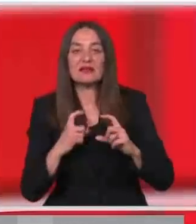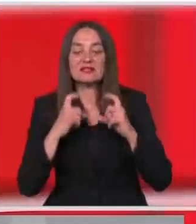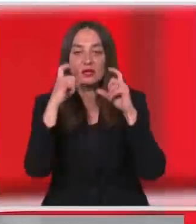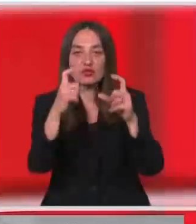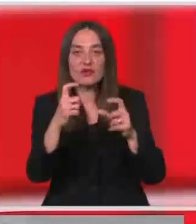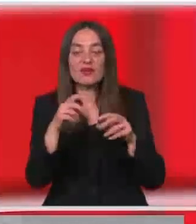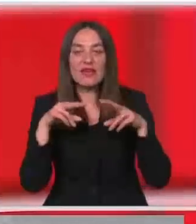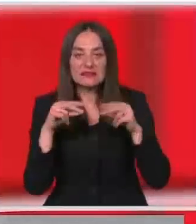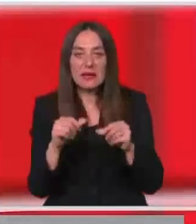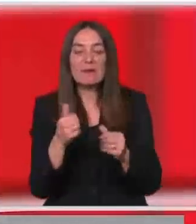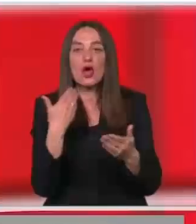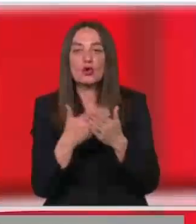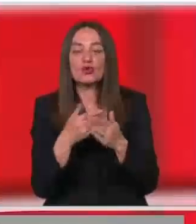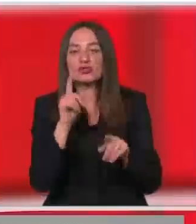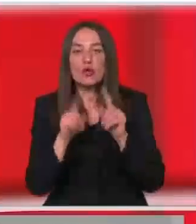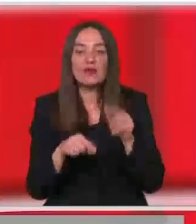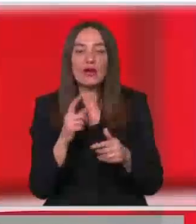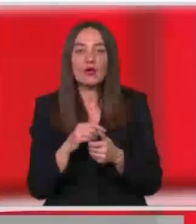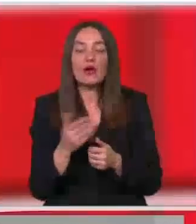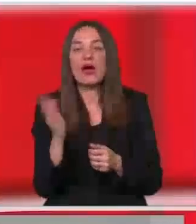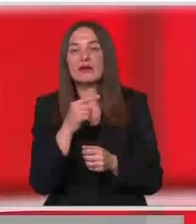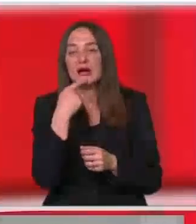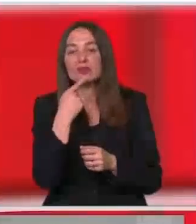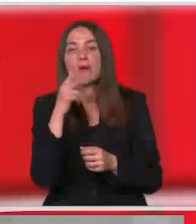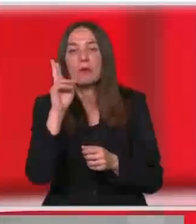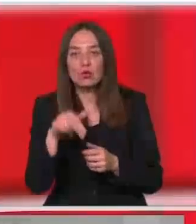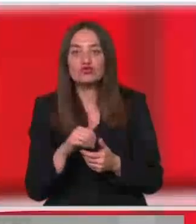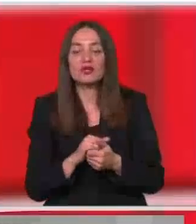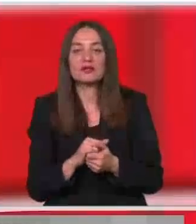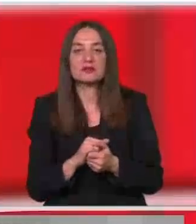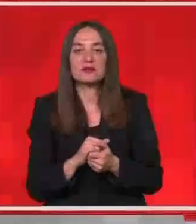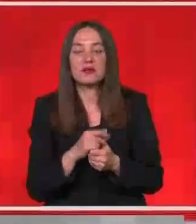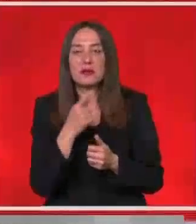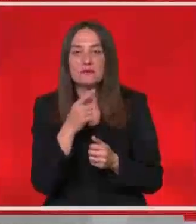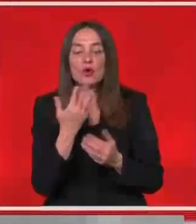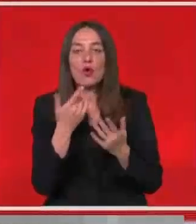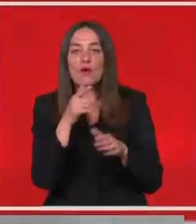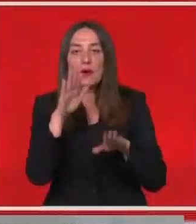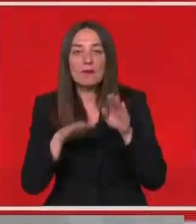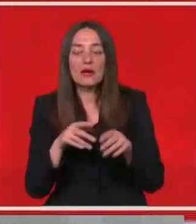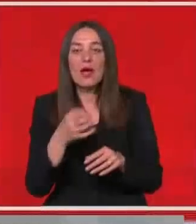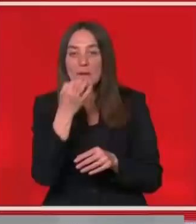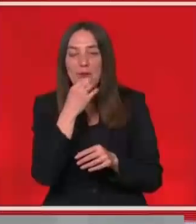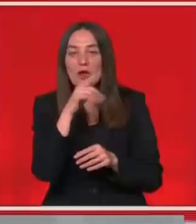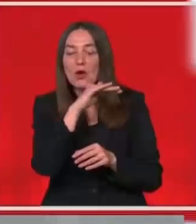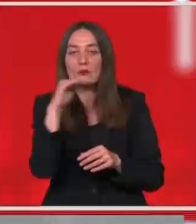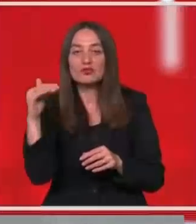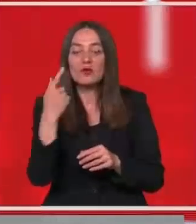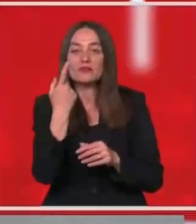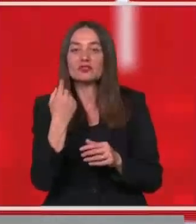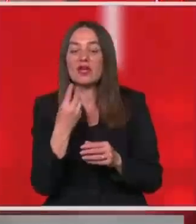zaduživanja zemlje, odnosno nekog, ajde kažem, neke mogućnosti koliko ove mere mogu da se... Ali sa druge strane treba voditi o nivou budžetskog